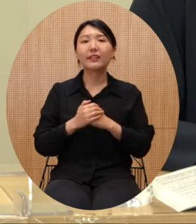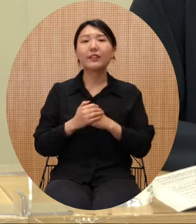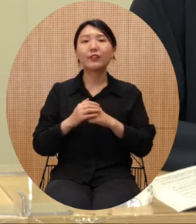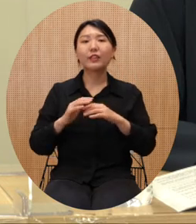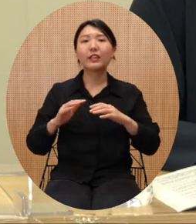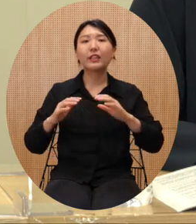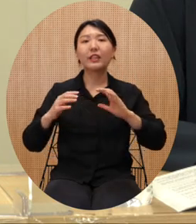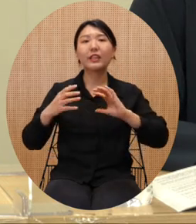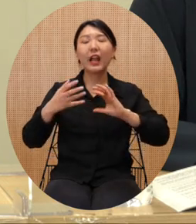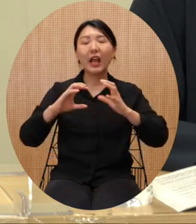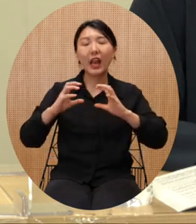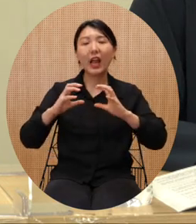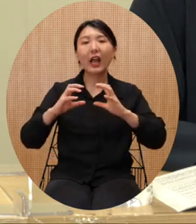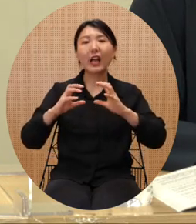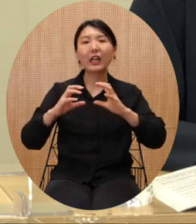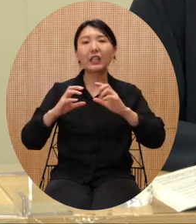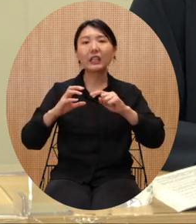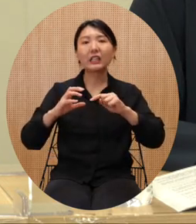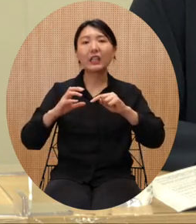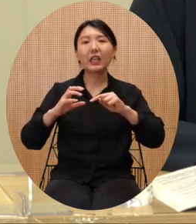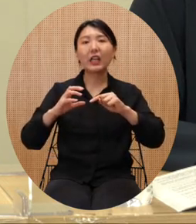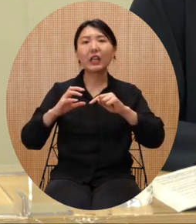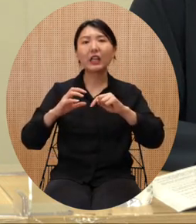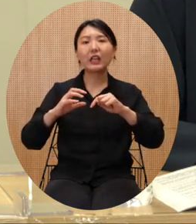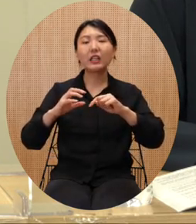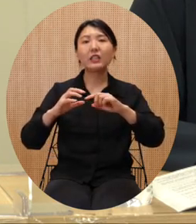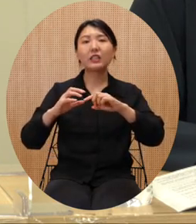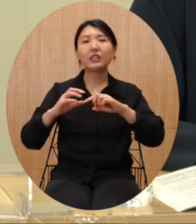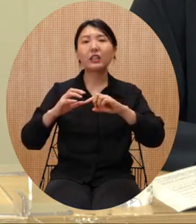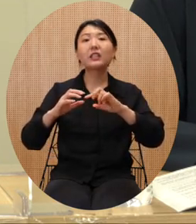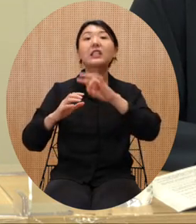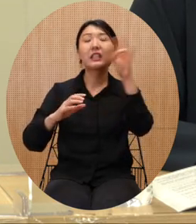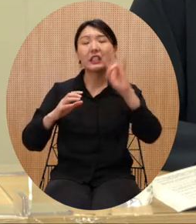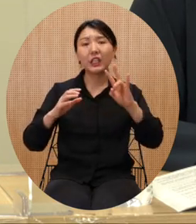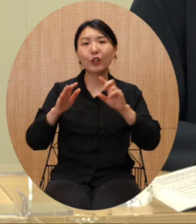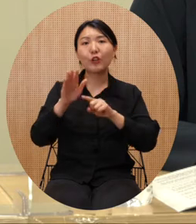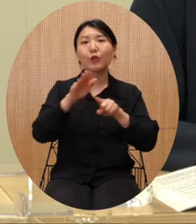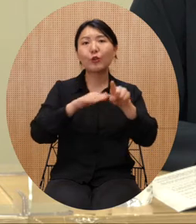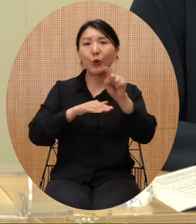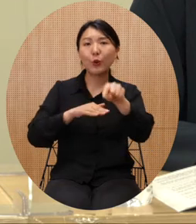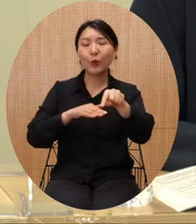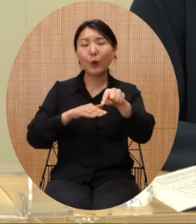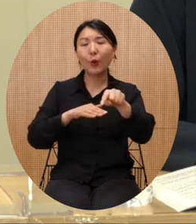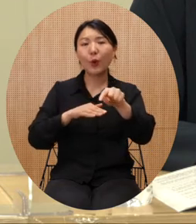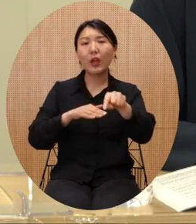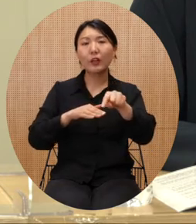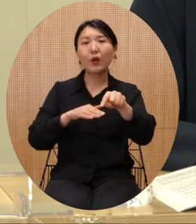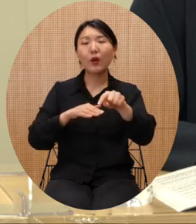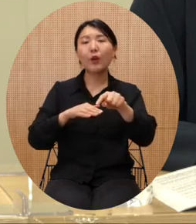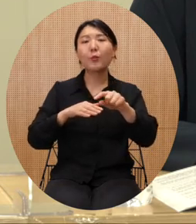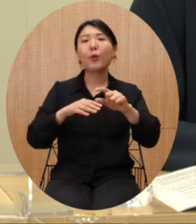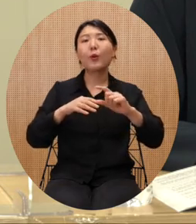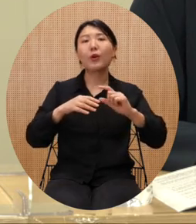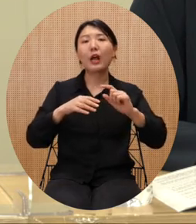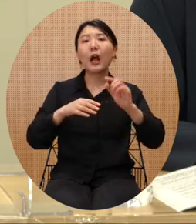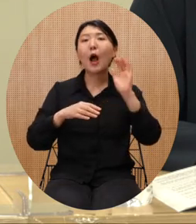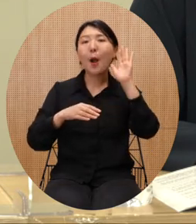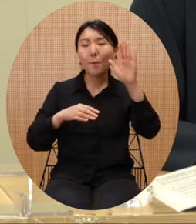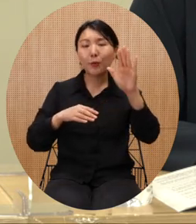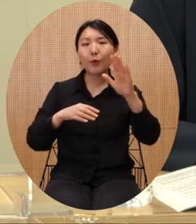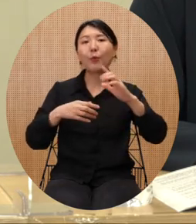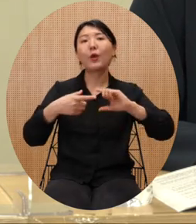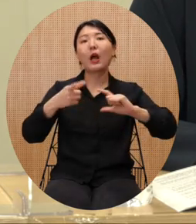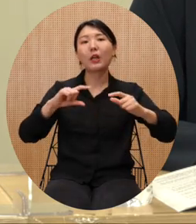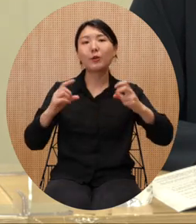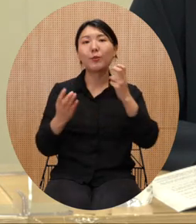우리 나라뿐만 아니라 특히 우리 선도적으로 시행하고 있는 우리 시흥시에서도 그런 관점들이 많이 조례 개정을 비롯해서 많이 반영되어야 하지